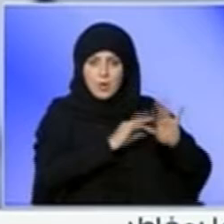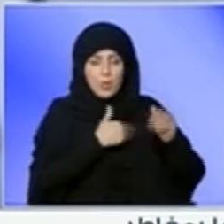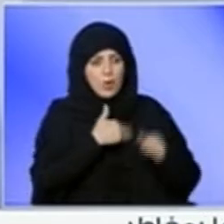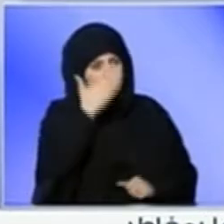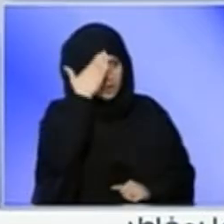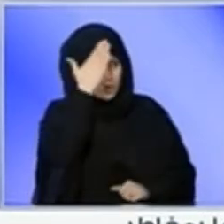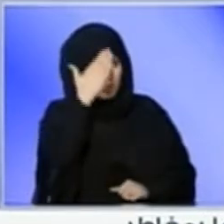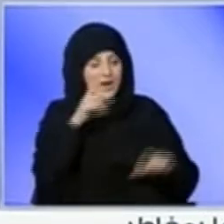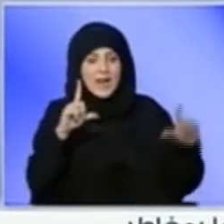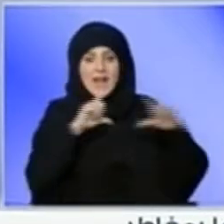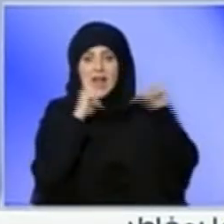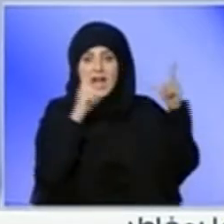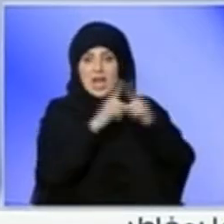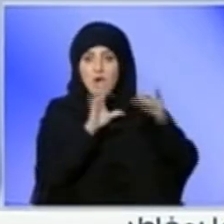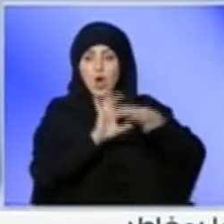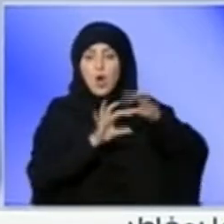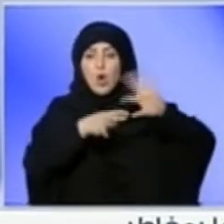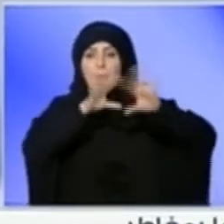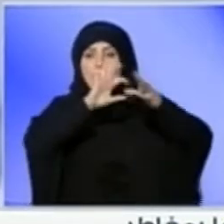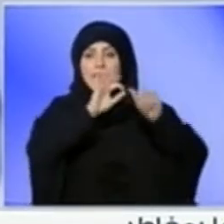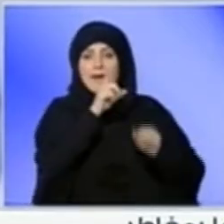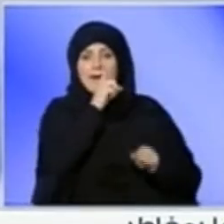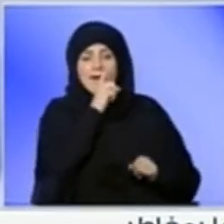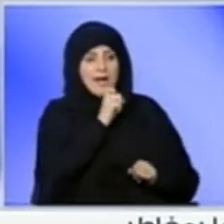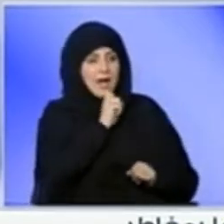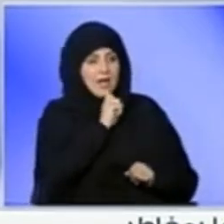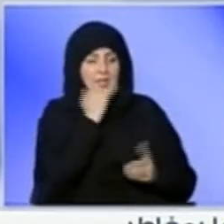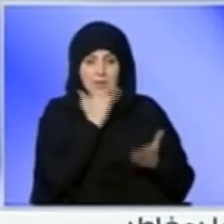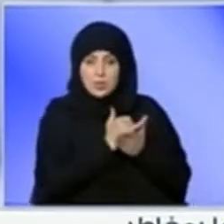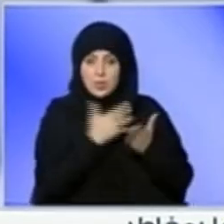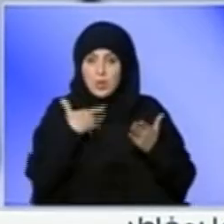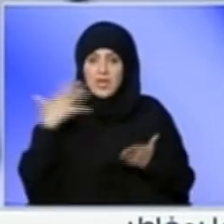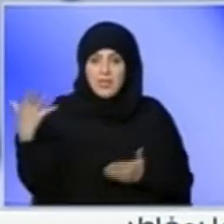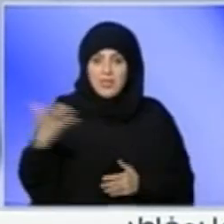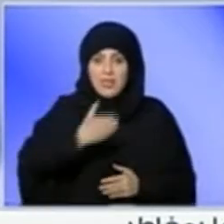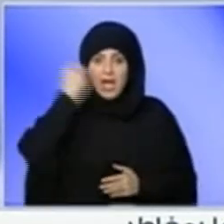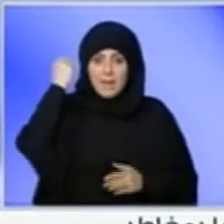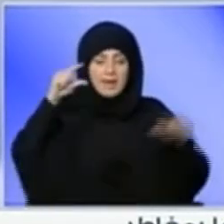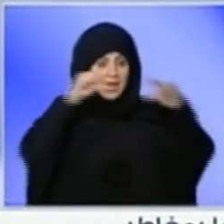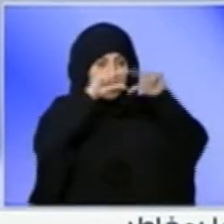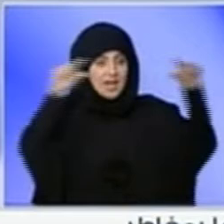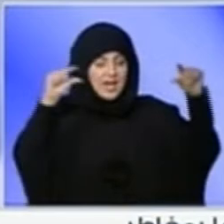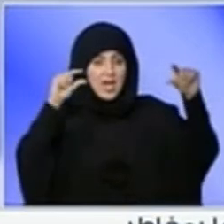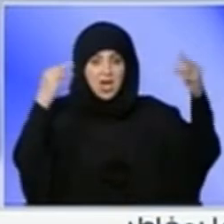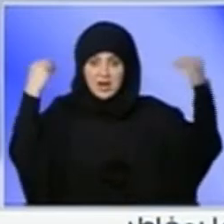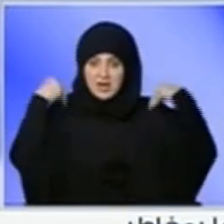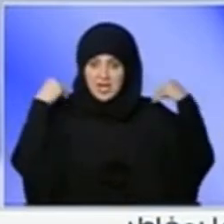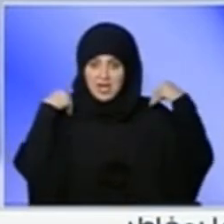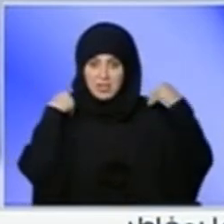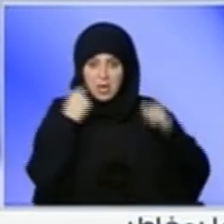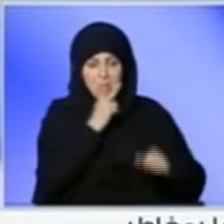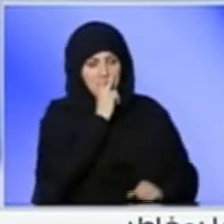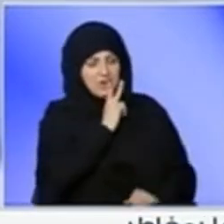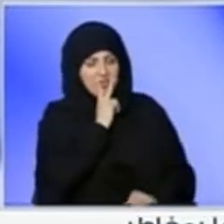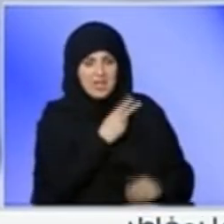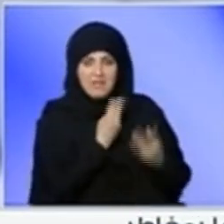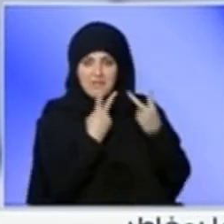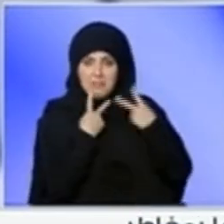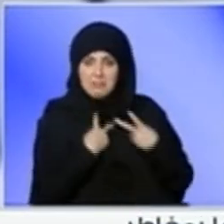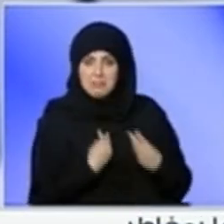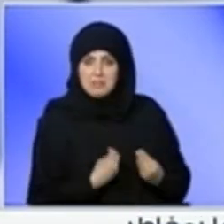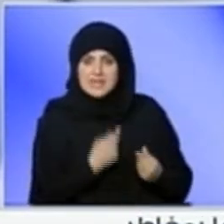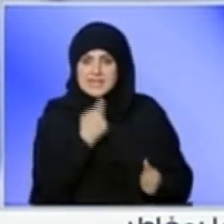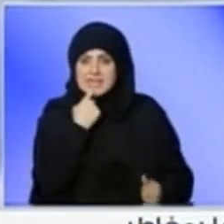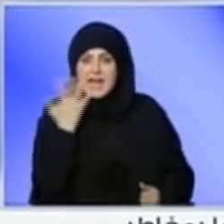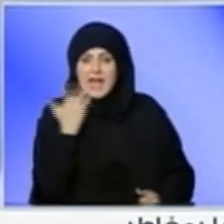نحن طبعا اللجنة الأولمبية القطرية على تبنيها لشعار الرياضة والنزاهة في السنة